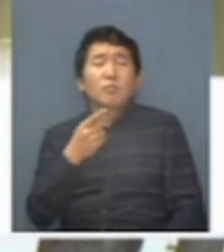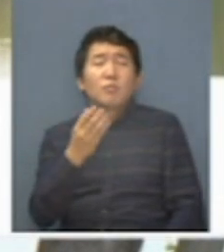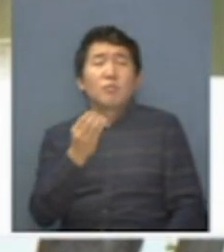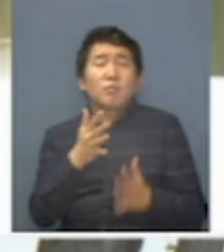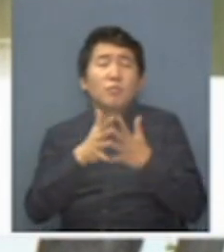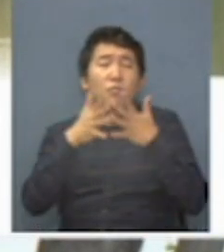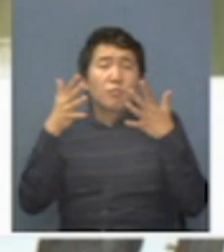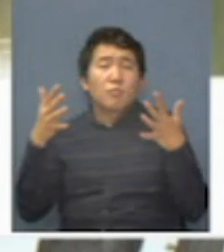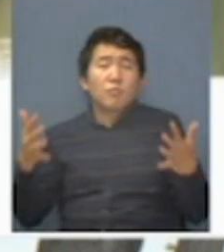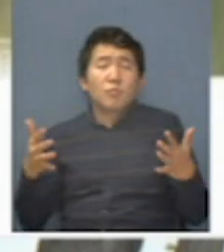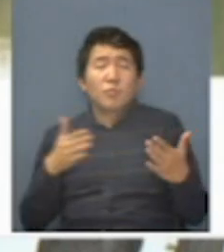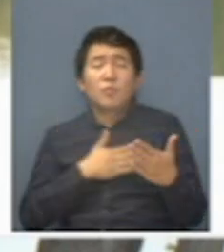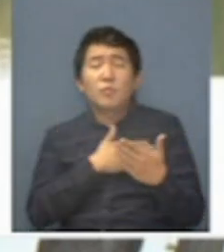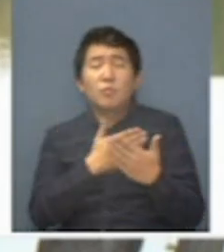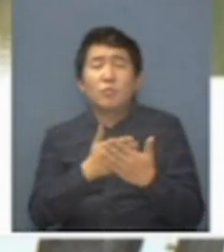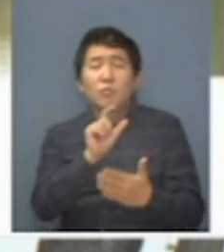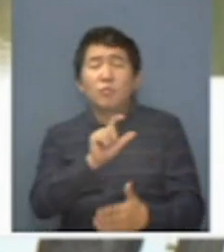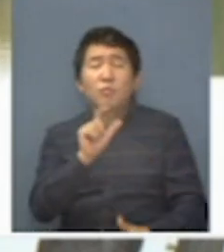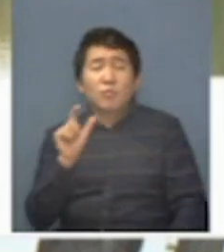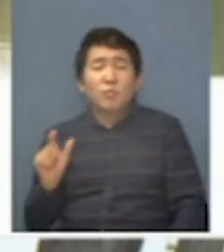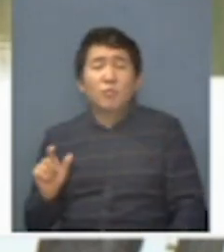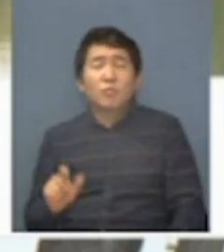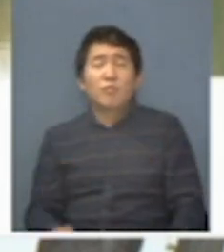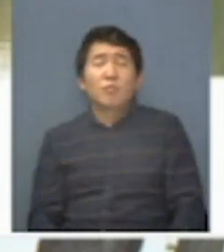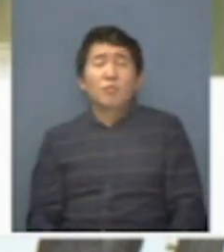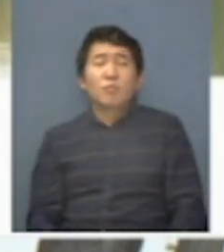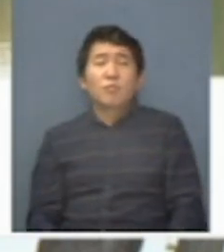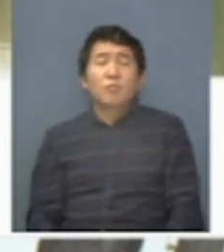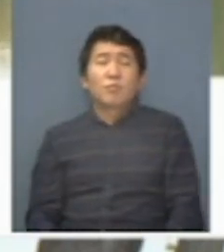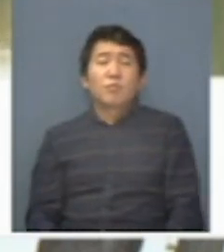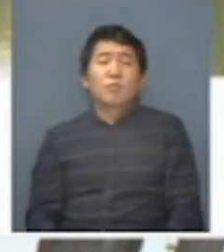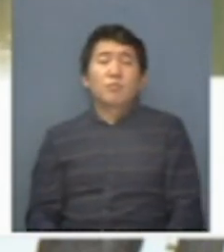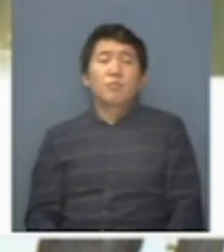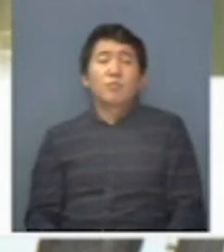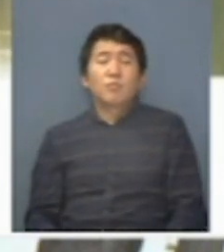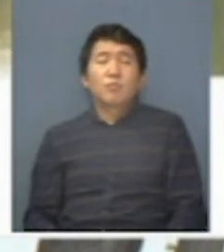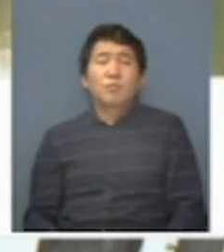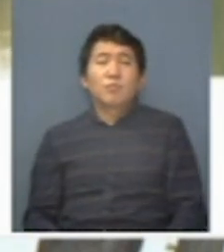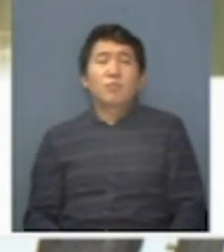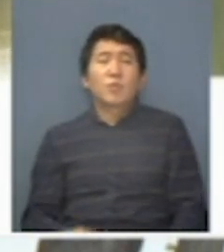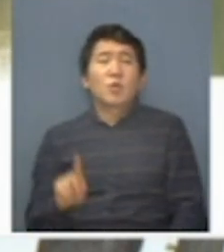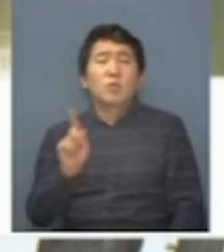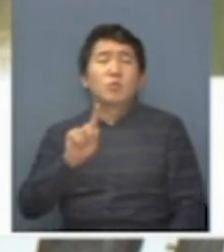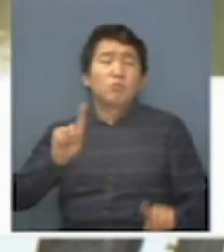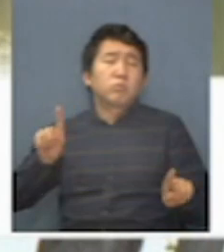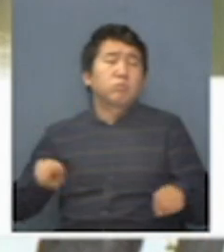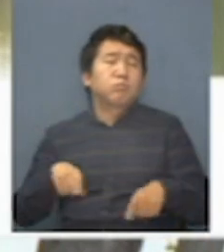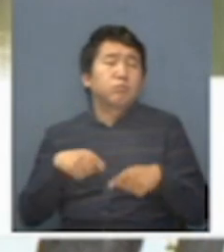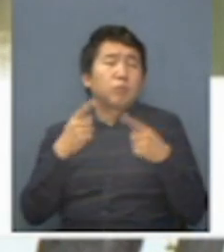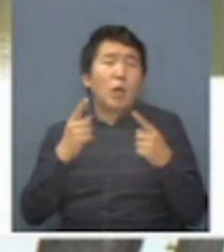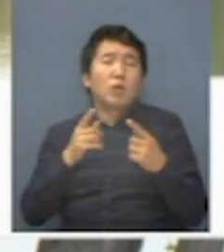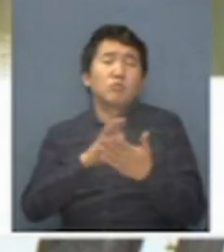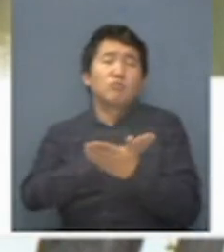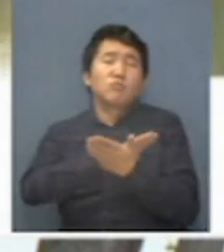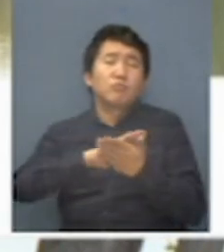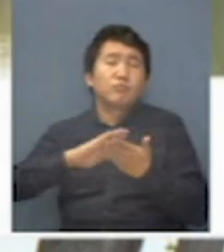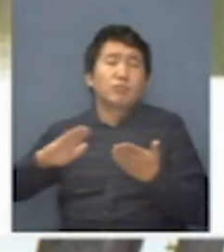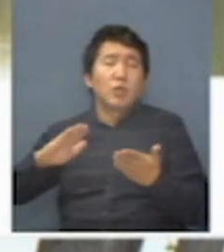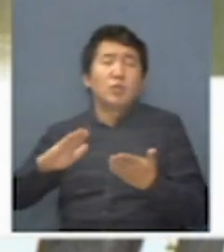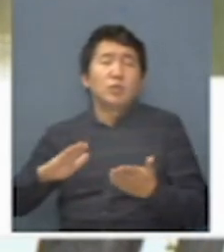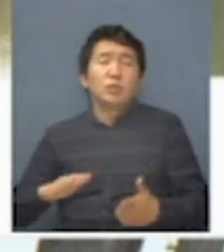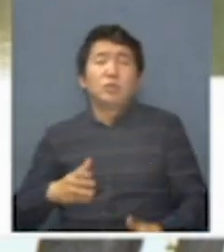больше активных людей, неравнодушных к своему поселку, чтобы он становился чище, чтобы он